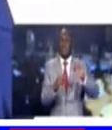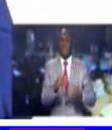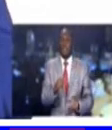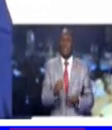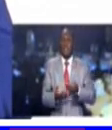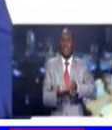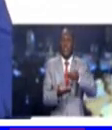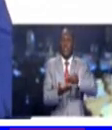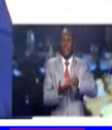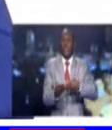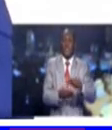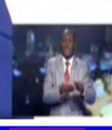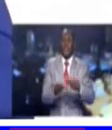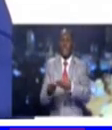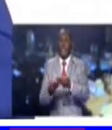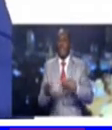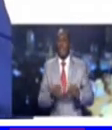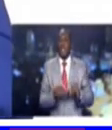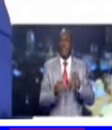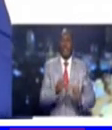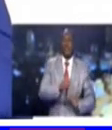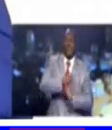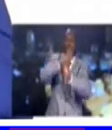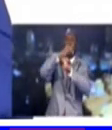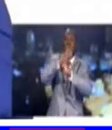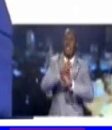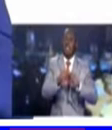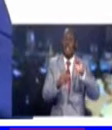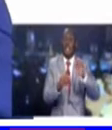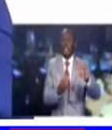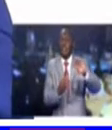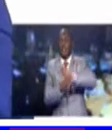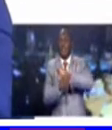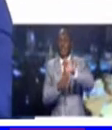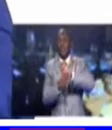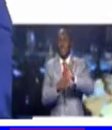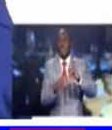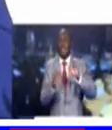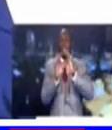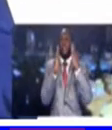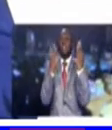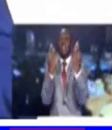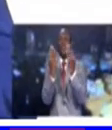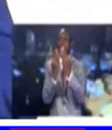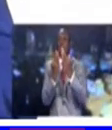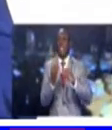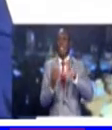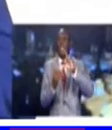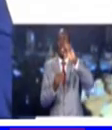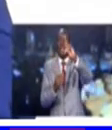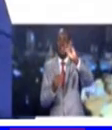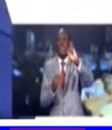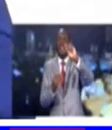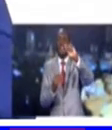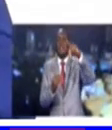d'efforts serviront entre autres à soutenir les entreprises les ménages et la diaspora